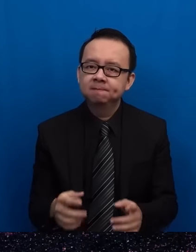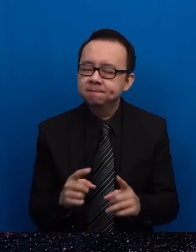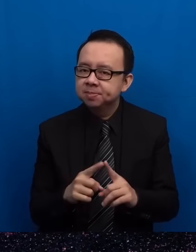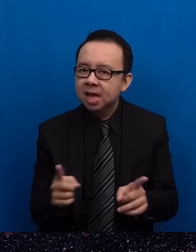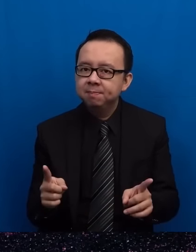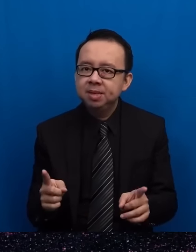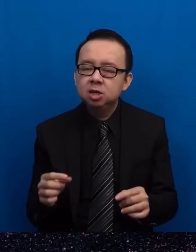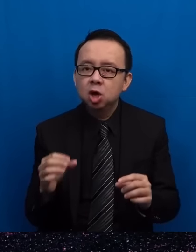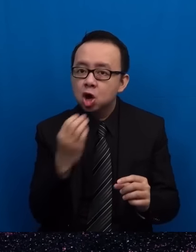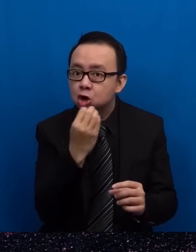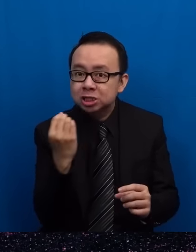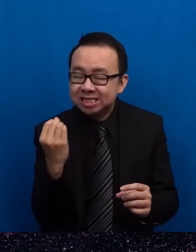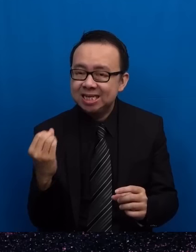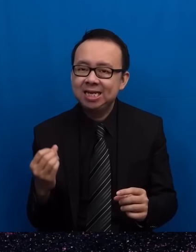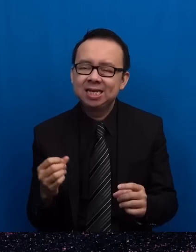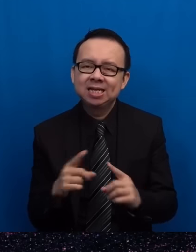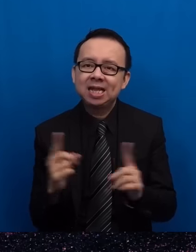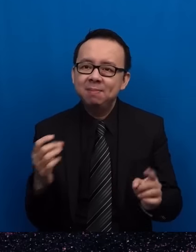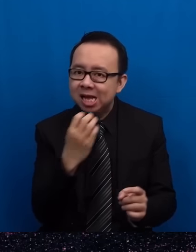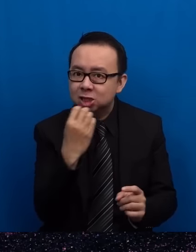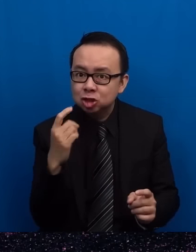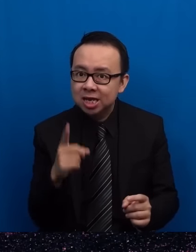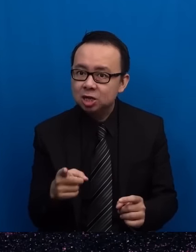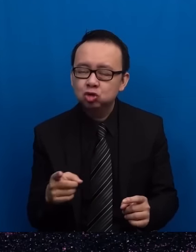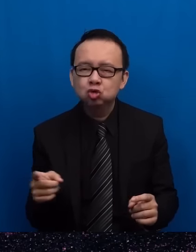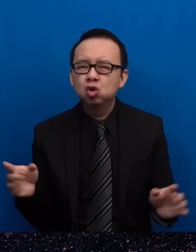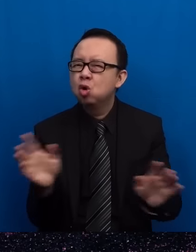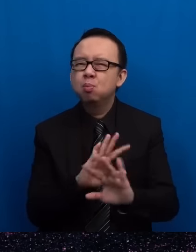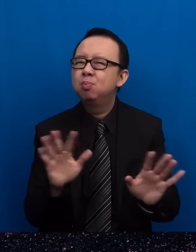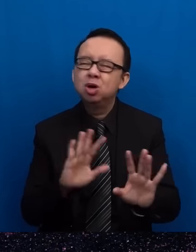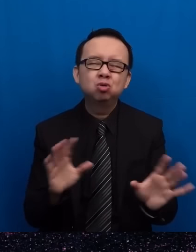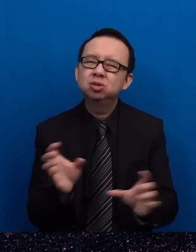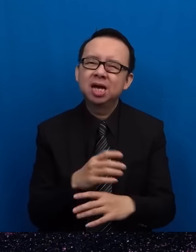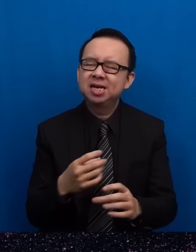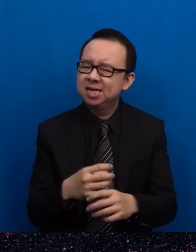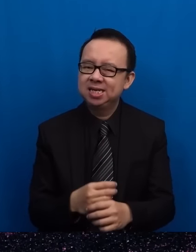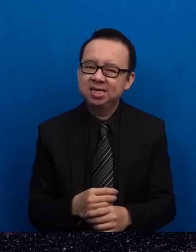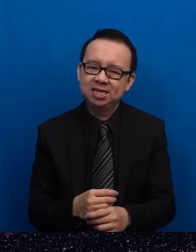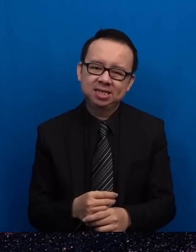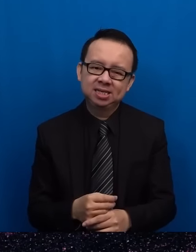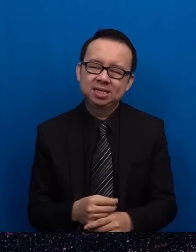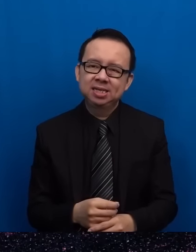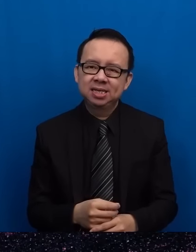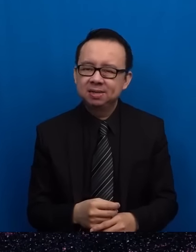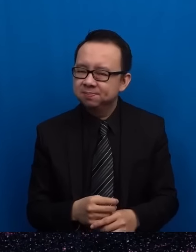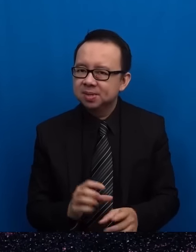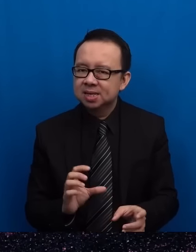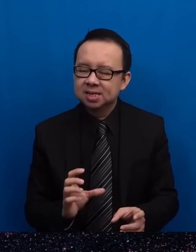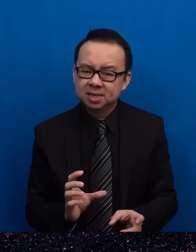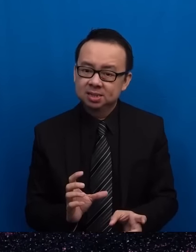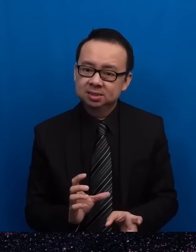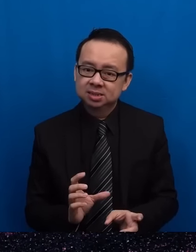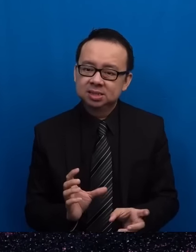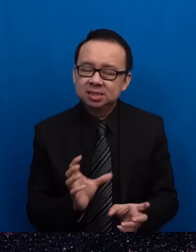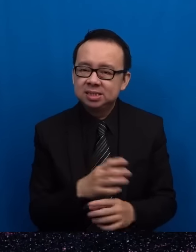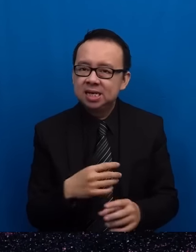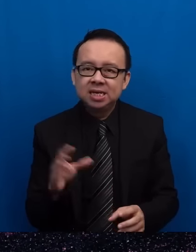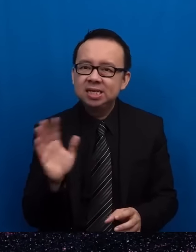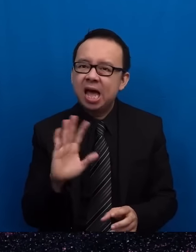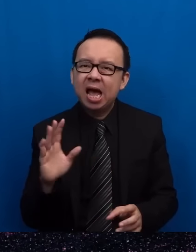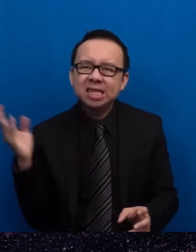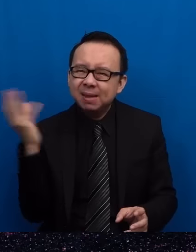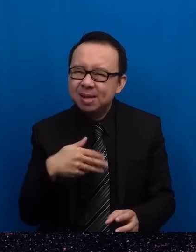tapi rotinya belum berkembang alias belum jadi. Jadi jangan diburu-buru seperti roti tidak